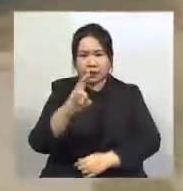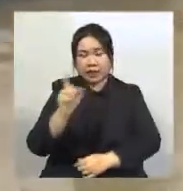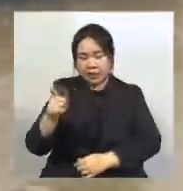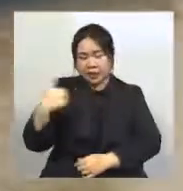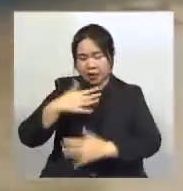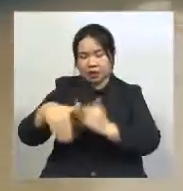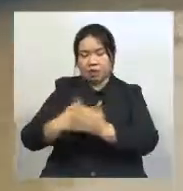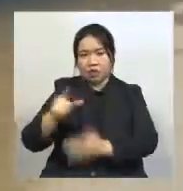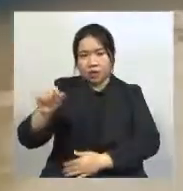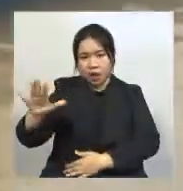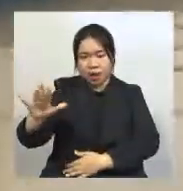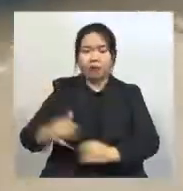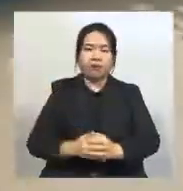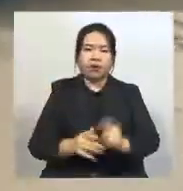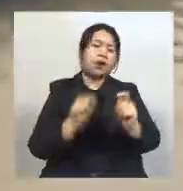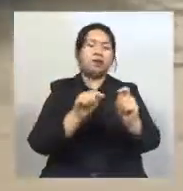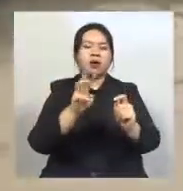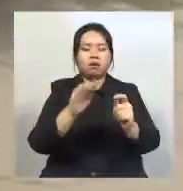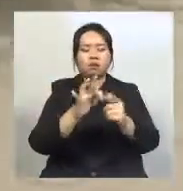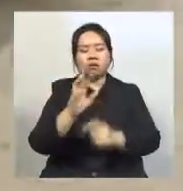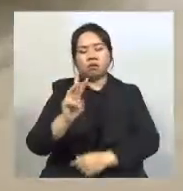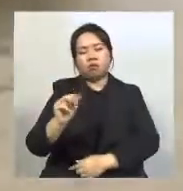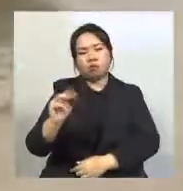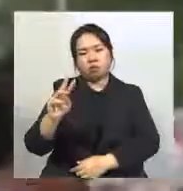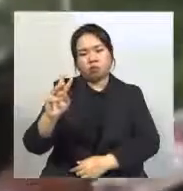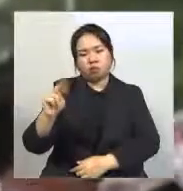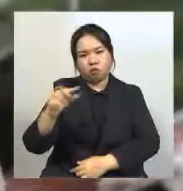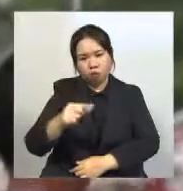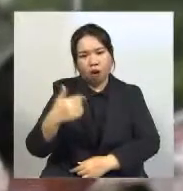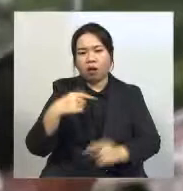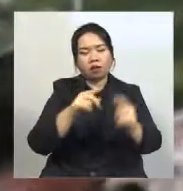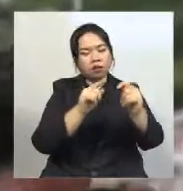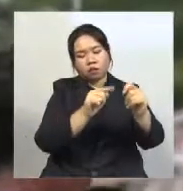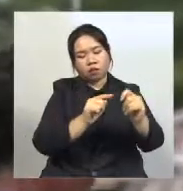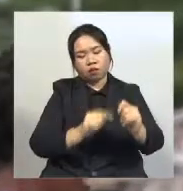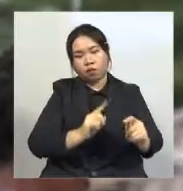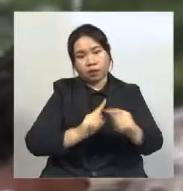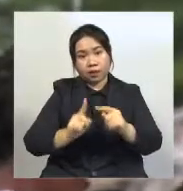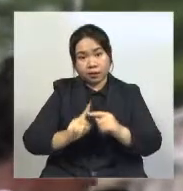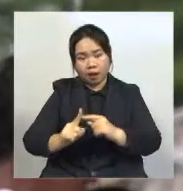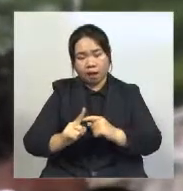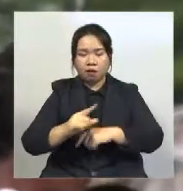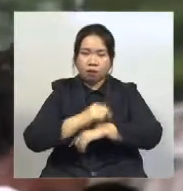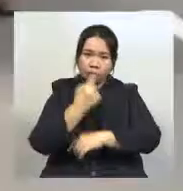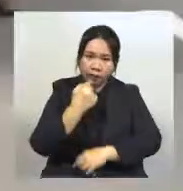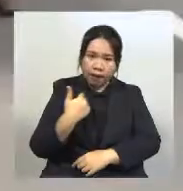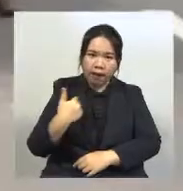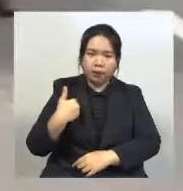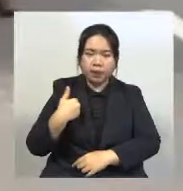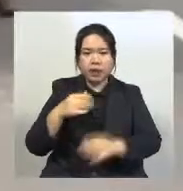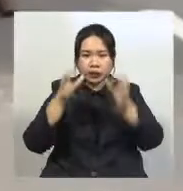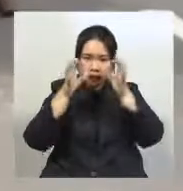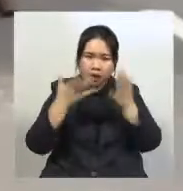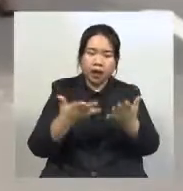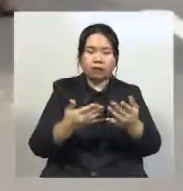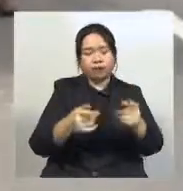25อำเภอค่ะได้แก่อำเภอม่วง30ตระการพืชผลนาเยตาลสุมดอนมดแดงน้ำขุ่นเหล่าเสือโก้เขื่อง